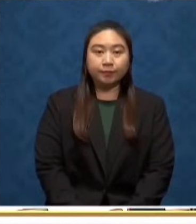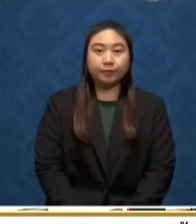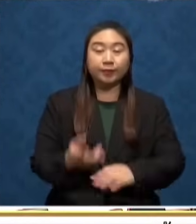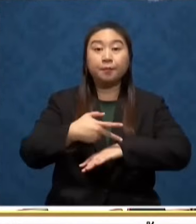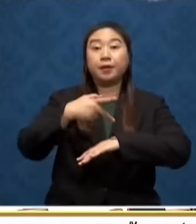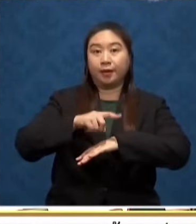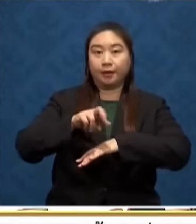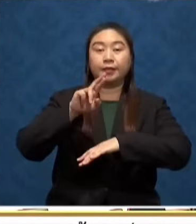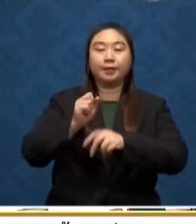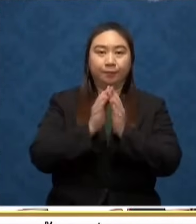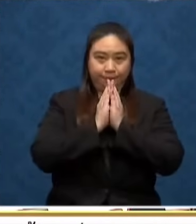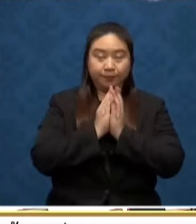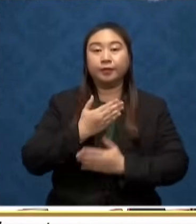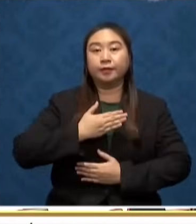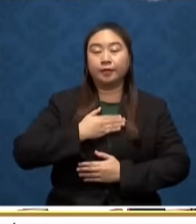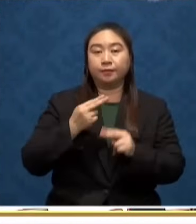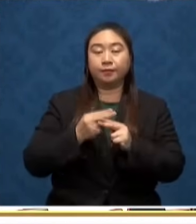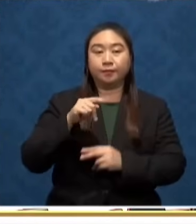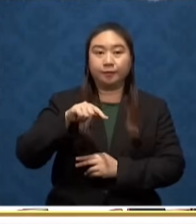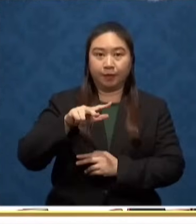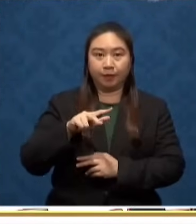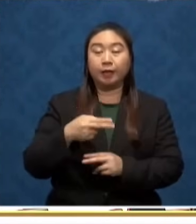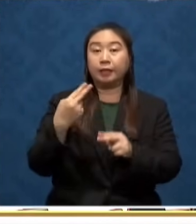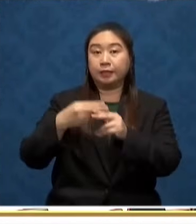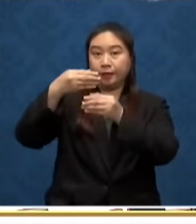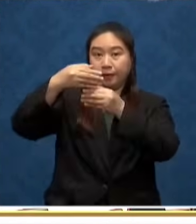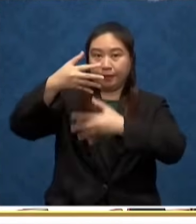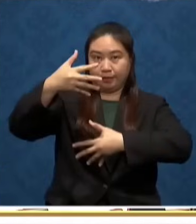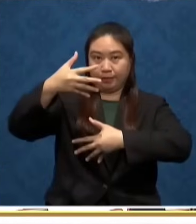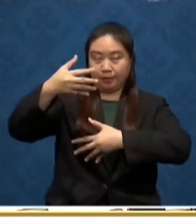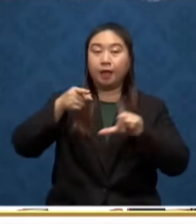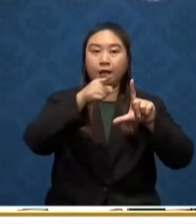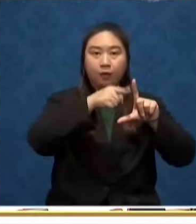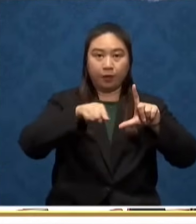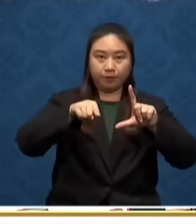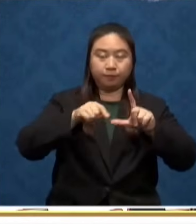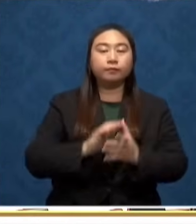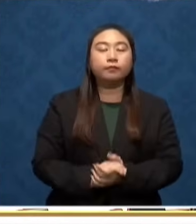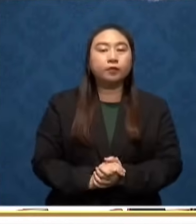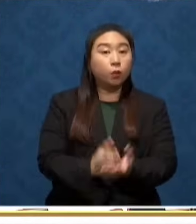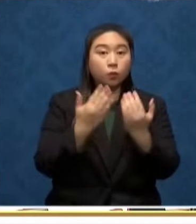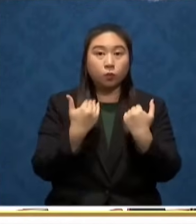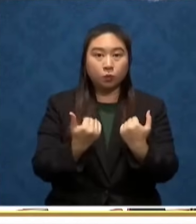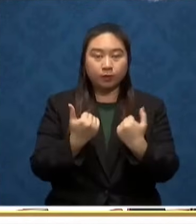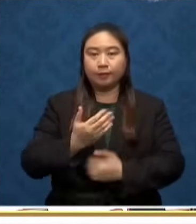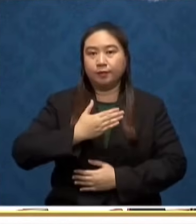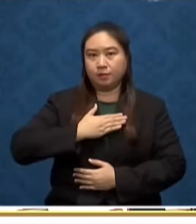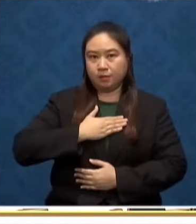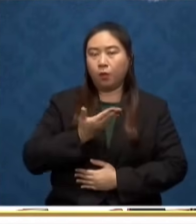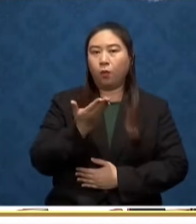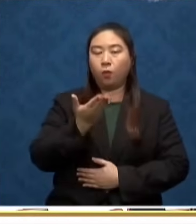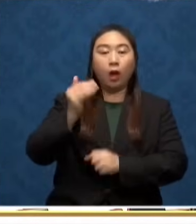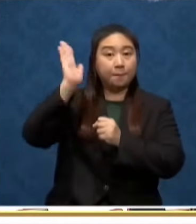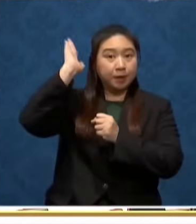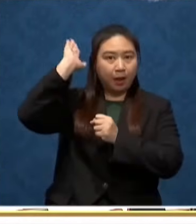เรียนประธานสภาค่ะดิฉันภคมลหนุนอนันต์บัญชีรายชื่อพรรคก้าวไกลค่ะท่านประธานคะวันนี้ดิฉันต้องขออภิปร